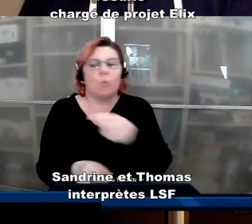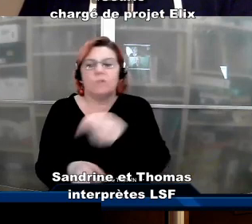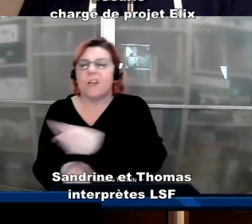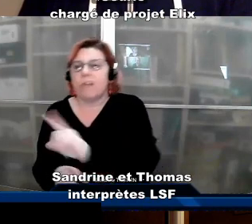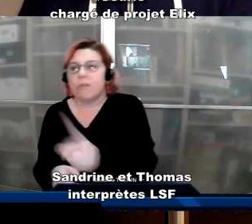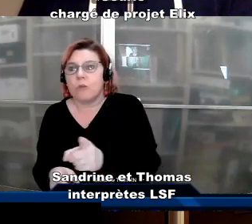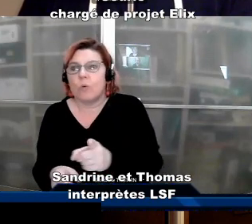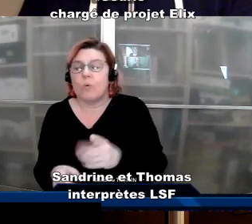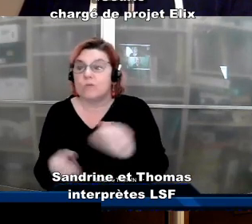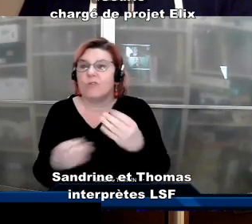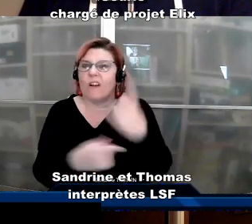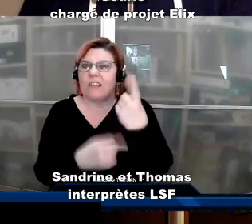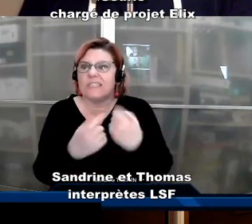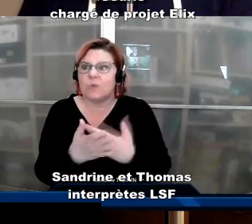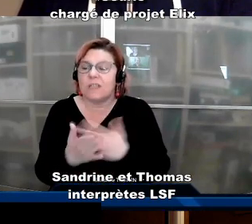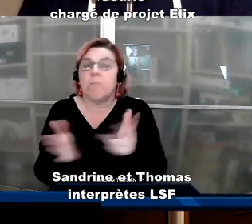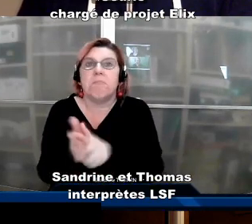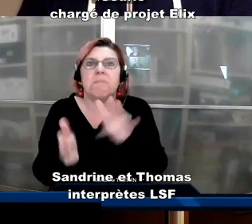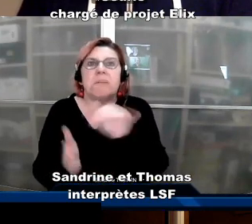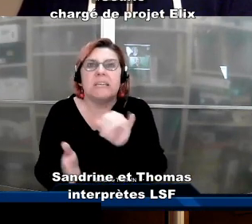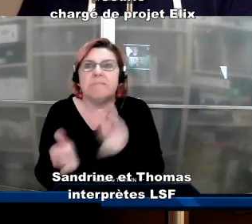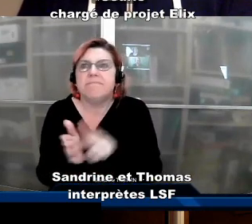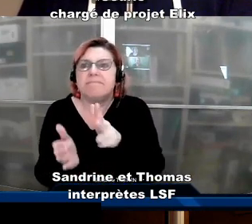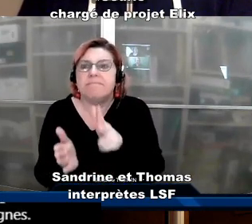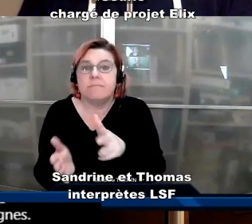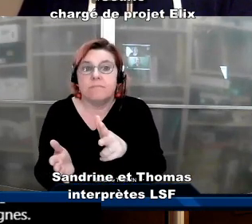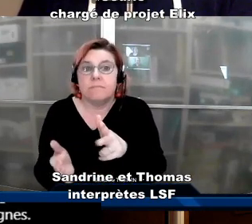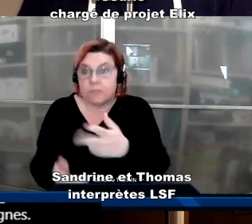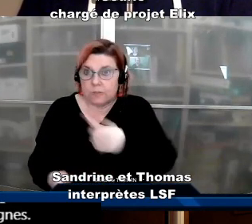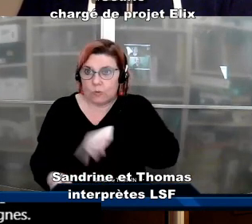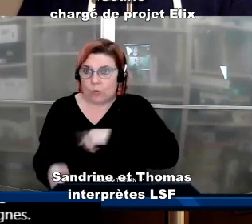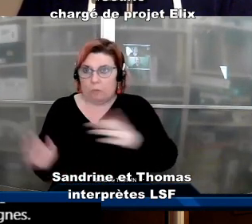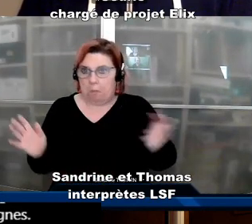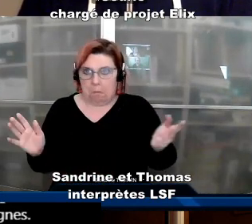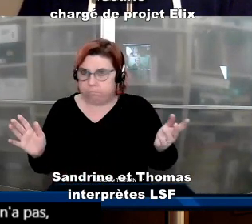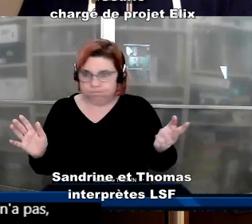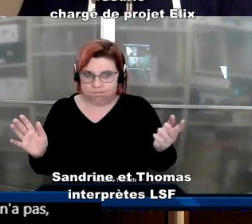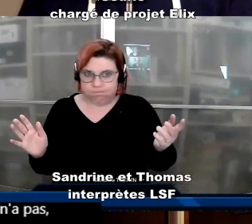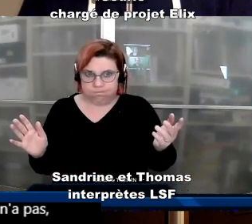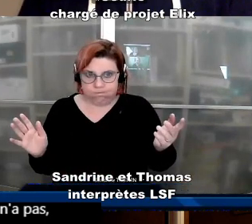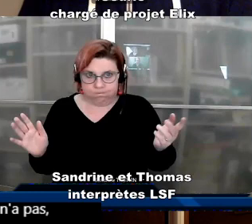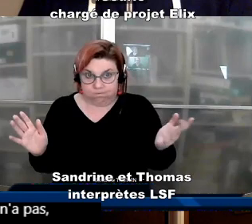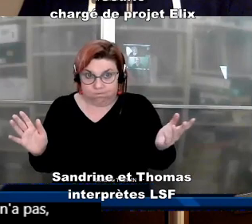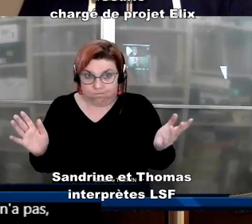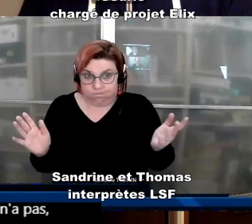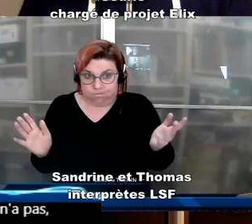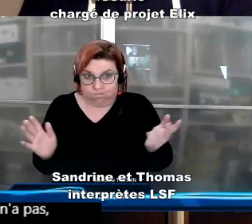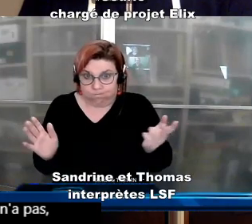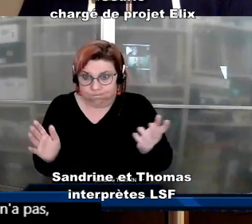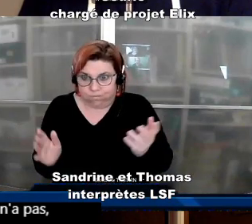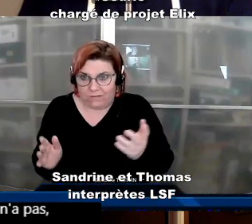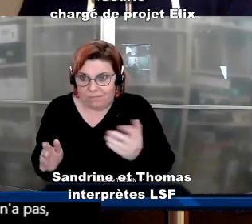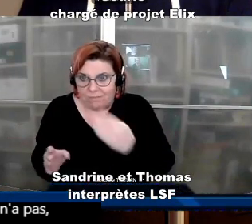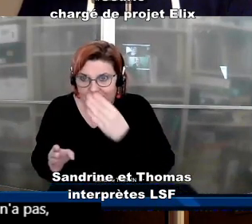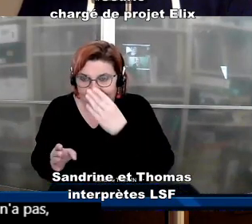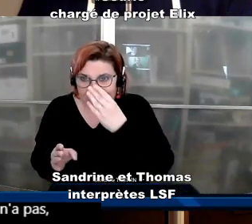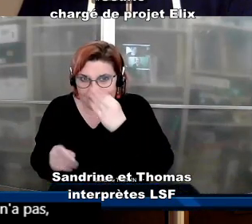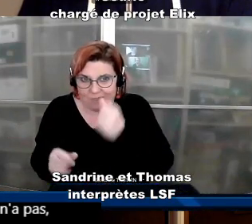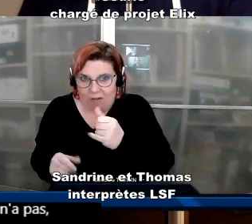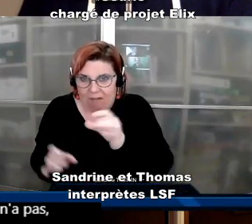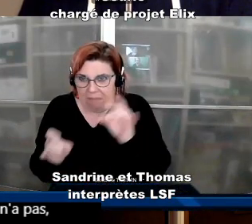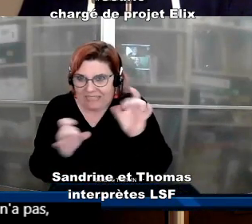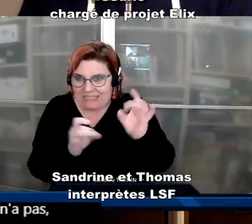mais qui valide les signes? Nous, on n'a pas. Enfin, pas l'impression qu'il y ait une personne qui soit compétente